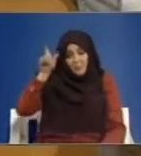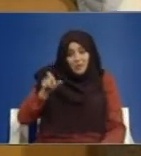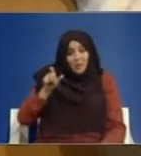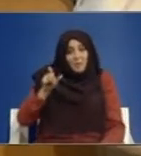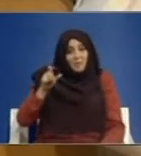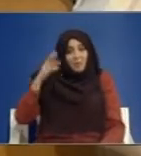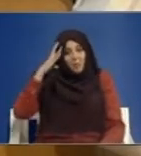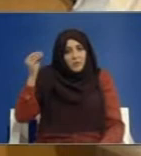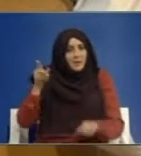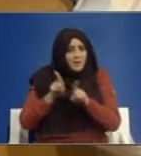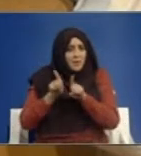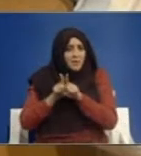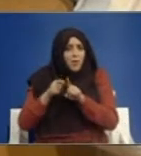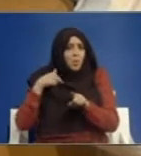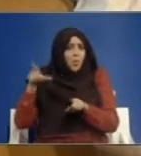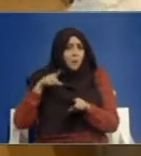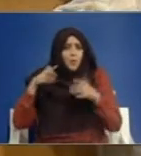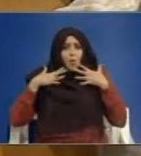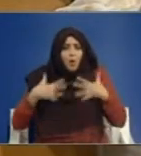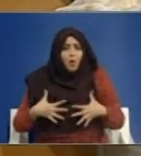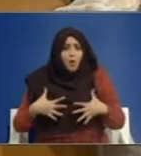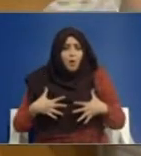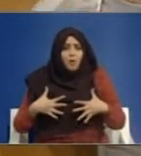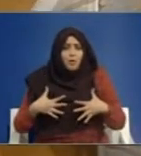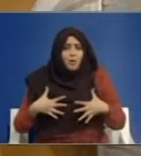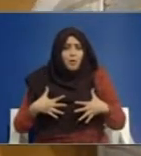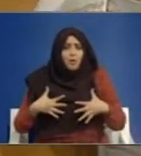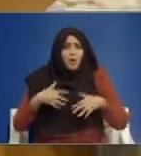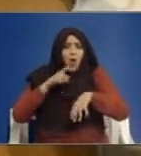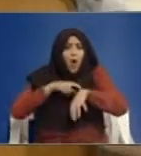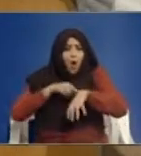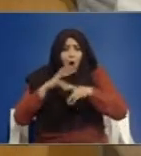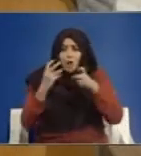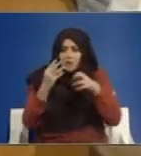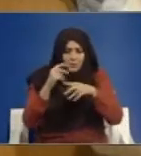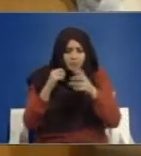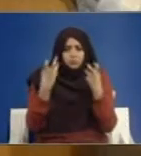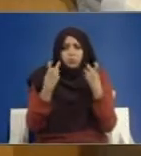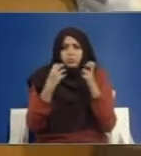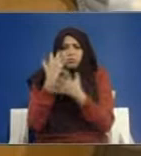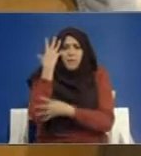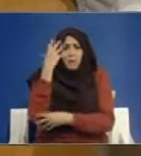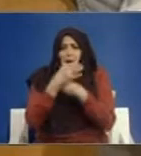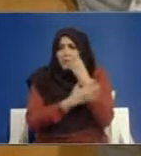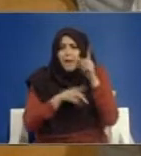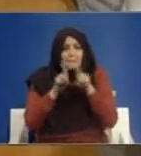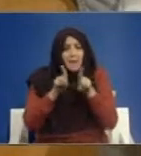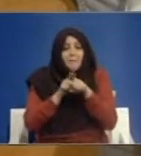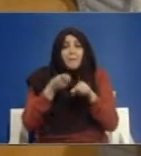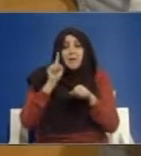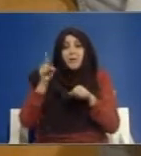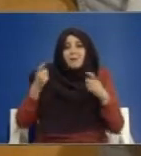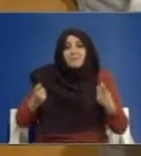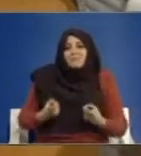صاحبها يملك ما نملكه نحن بنفس الصوره، نفس الجسم نفس الصوره، لكن ذاك عود